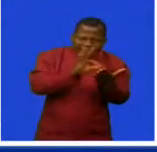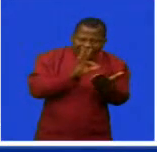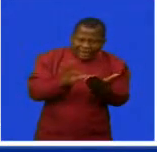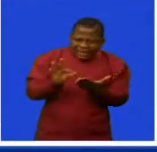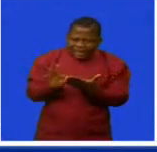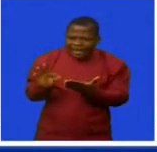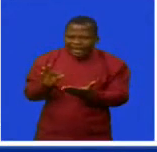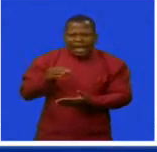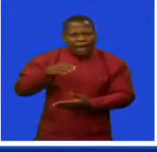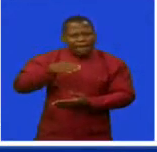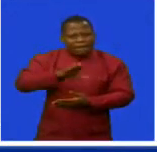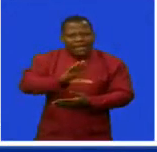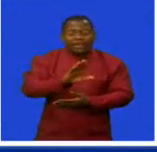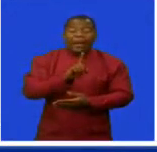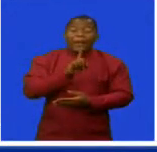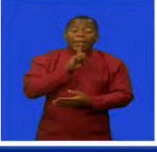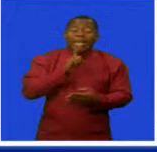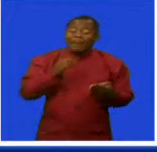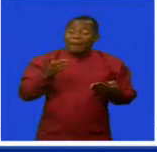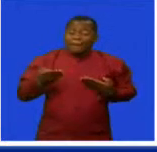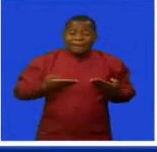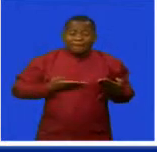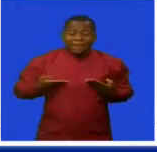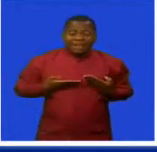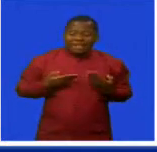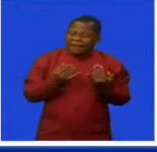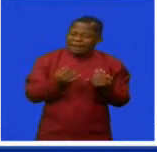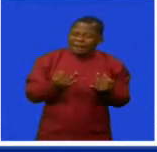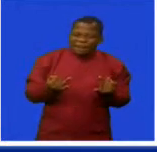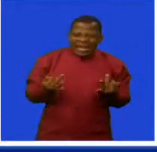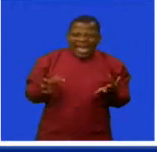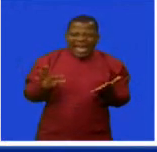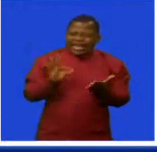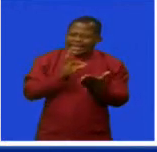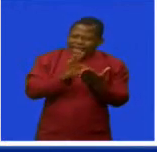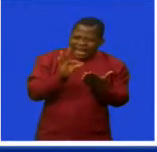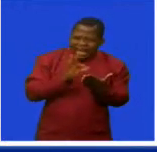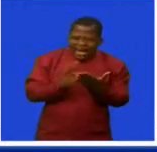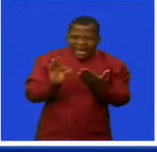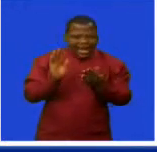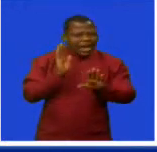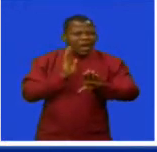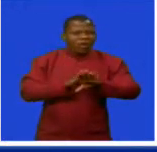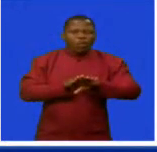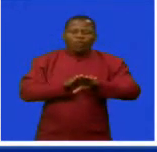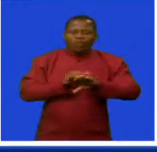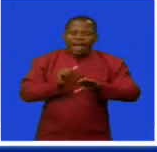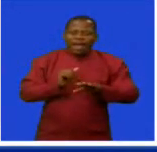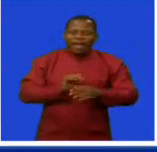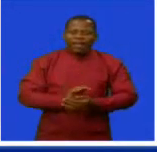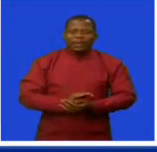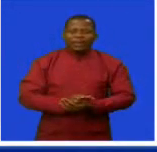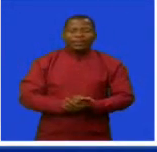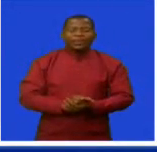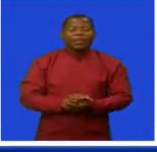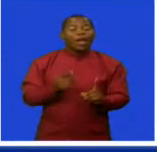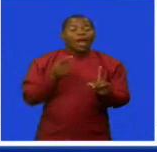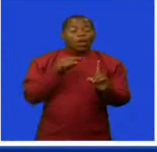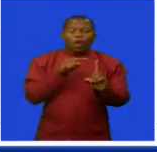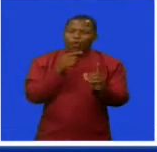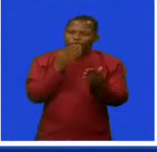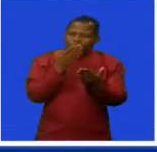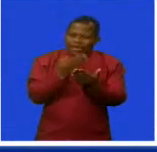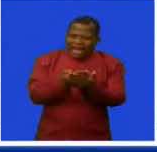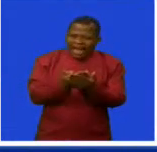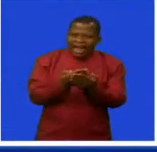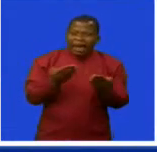emabhizinisini akusiwo onke but nje masibuka la ma-statistics maningi kakhulu. Ngomedulu unxuse